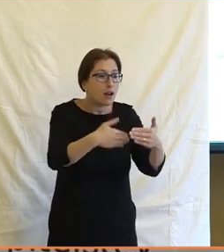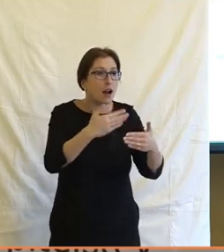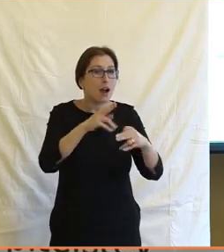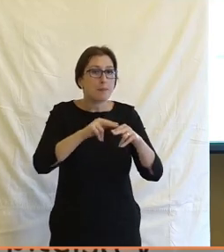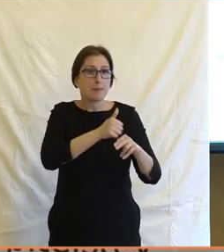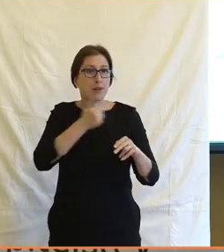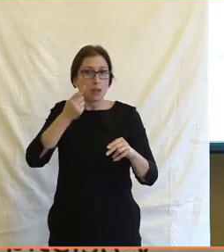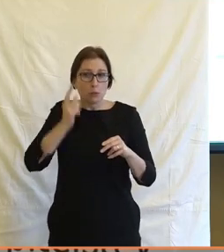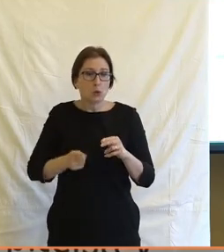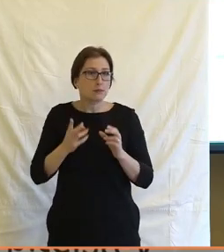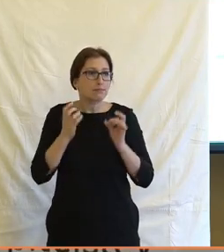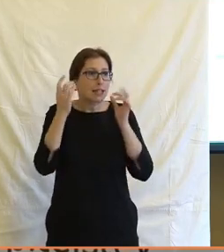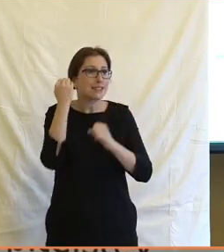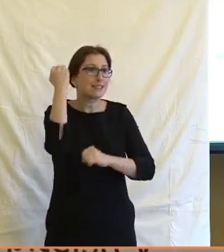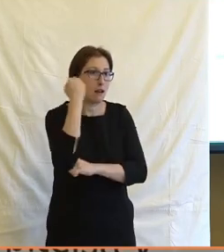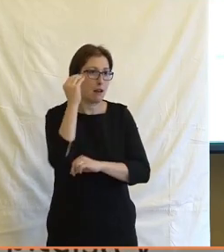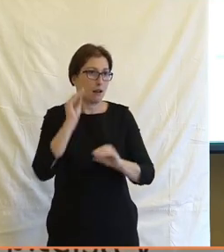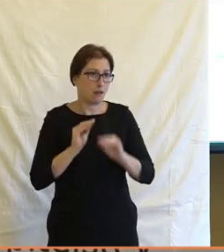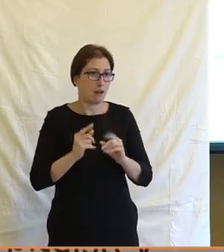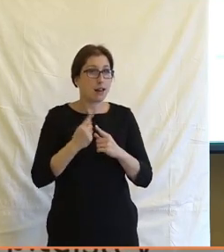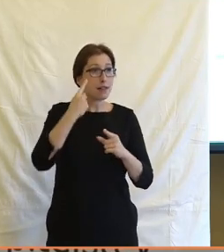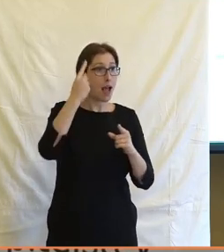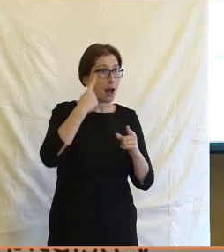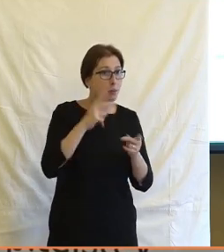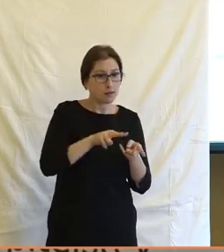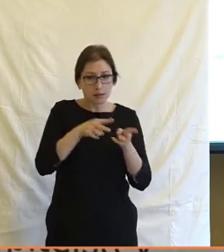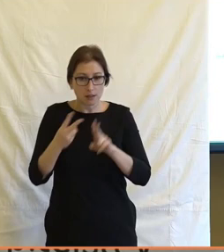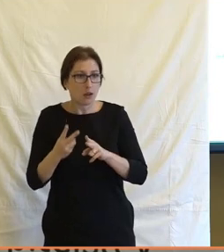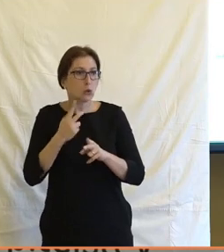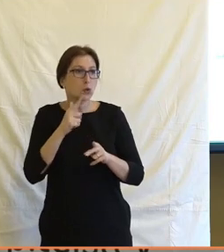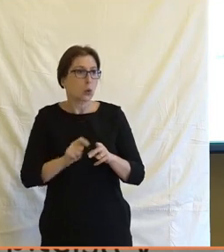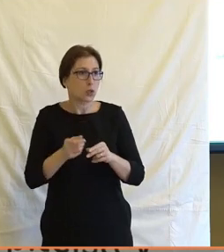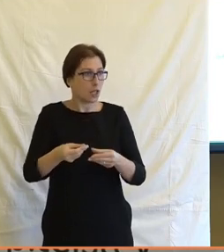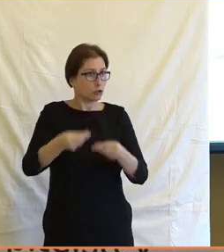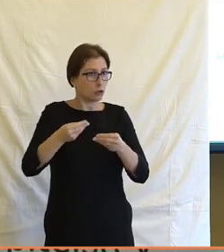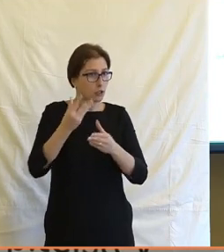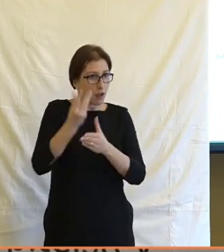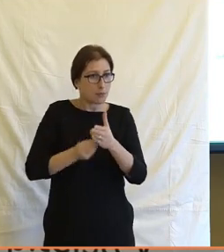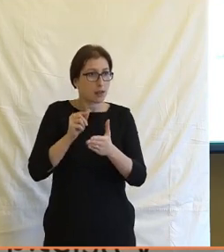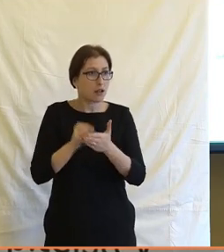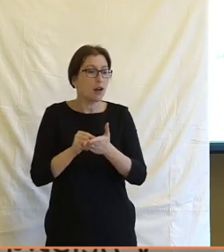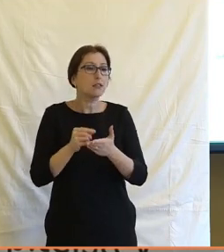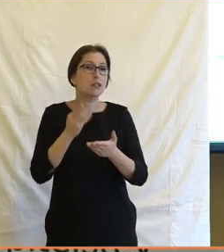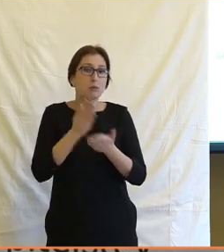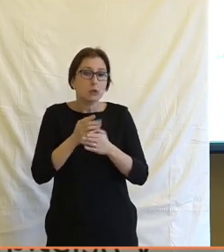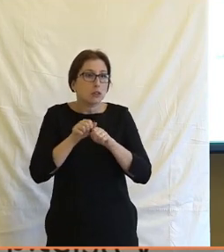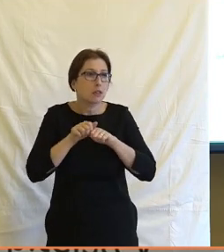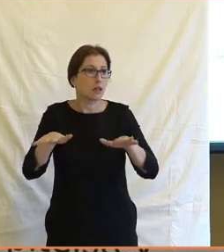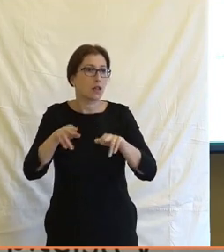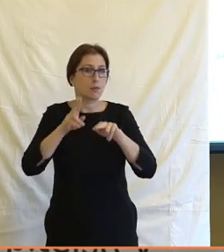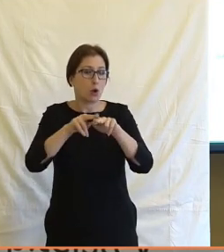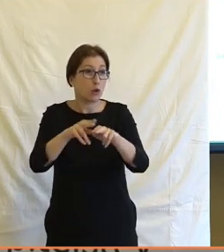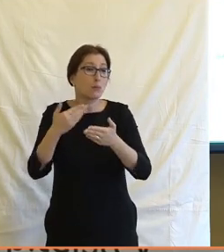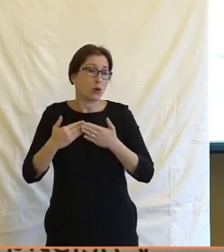cesta k tomu, než vůbec něco takového vznikne, než se to dostane mezi lidi, než se to dostane mezi tu, řeknu, odbornou cílovou skupinu. A právě